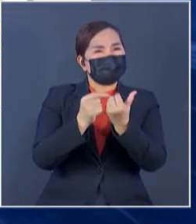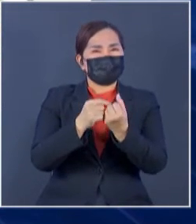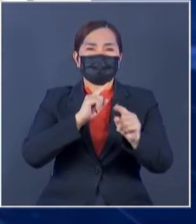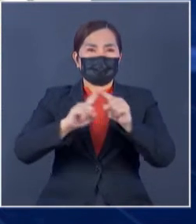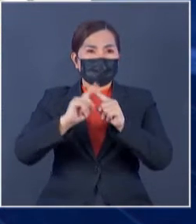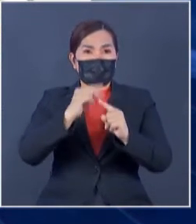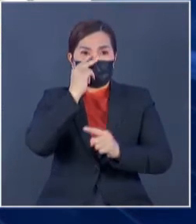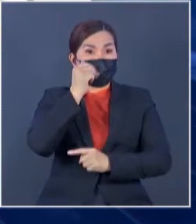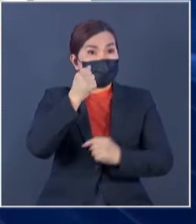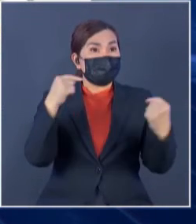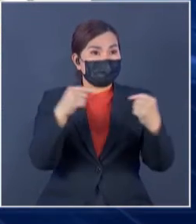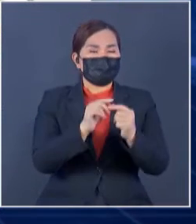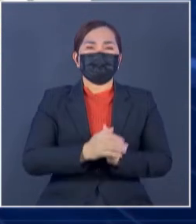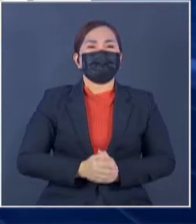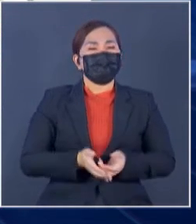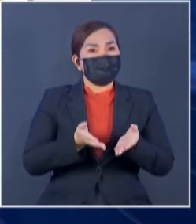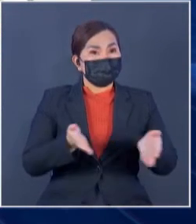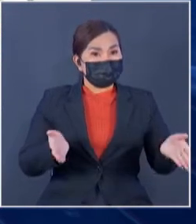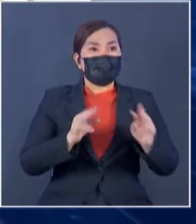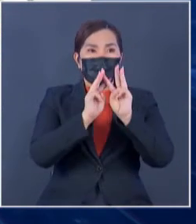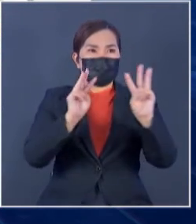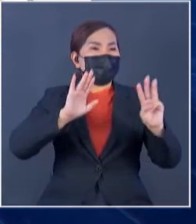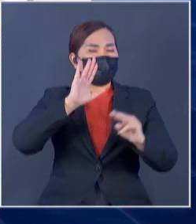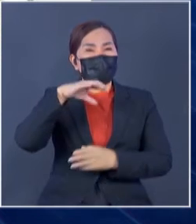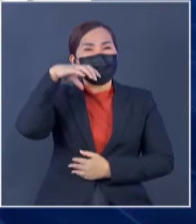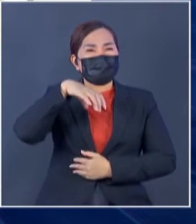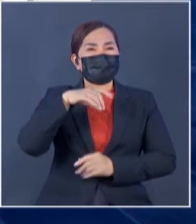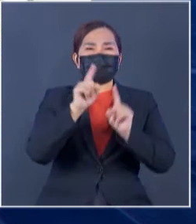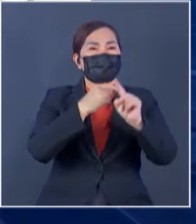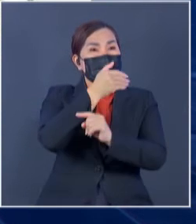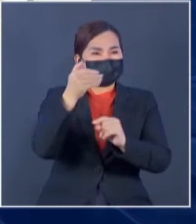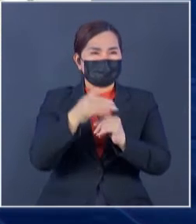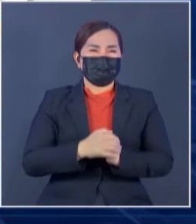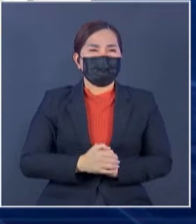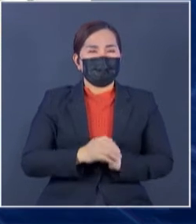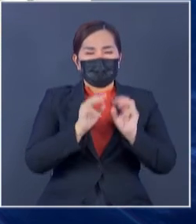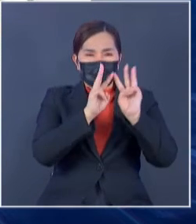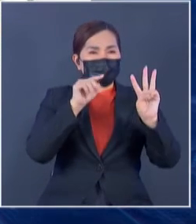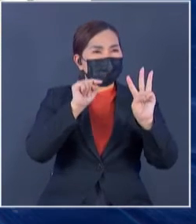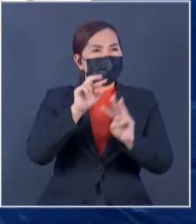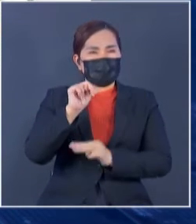ไปติดตามข้อมูลเพิ่มเติมได้ครับผ่านทางเว็บไซต์ของสำนักงานสถิติแห่งชาติที่